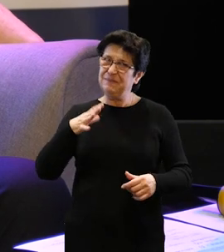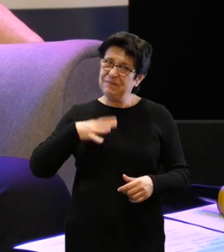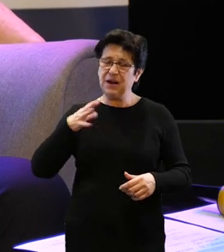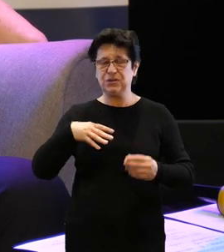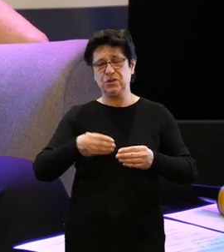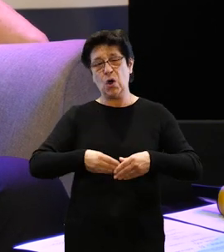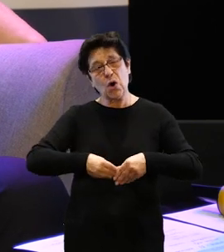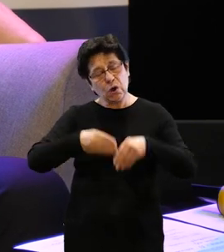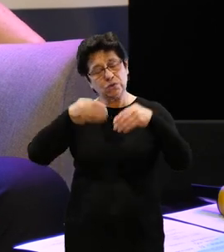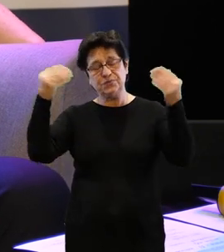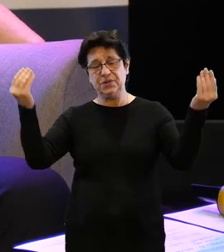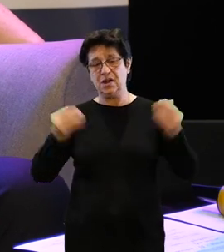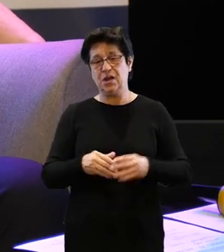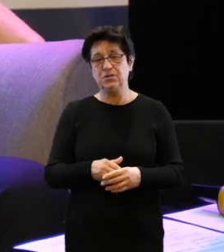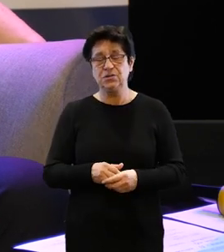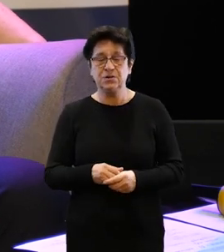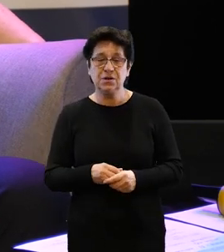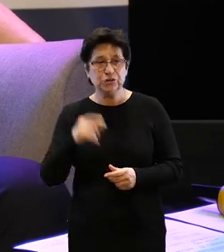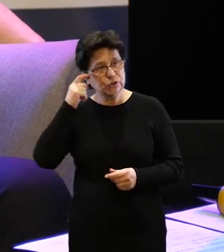rozwijać jeżeli jest jakakolwiek